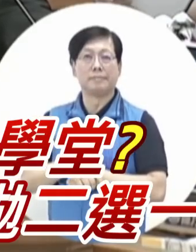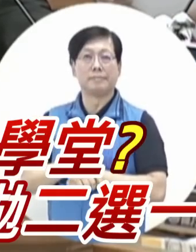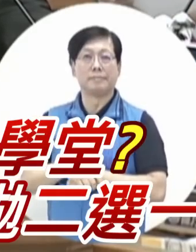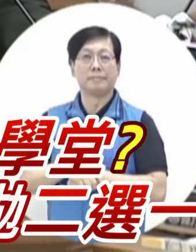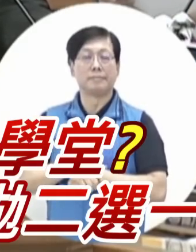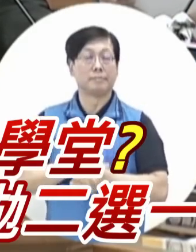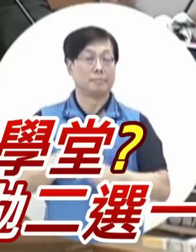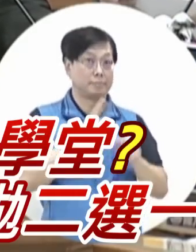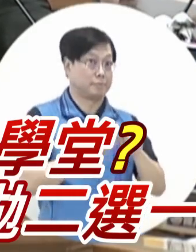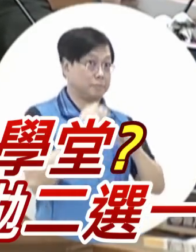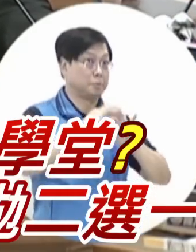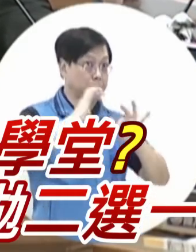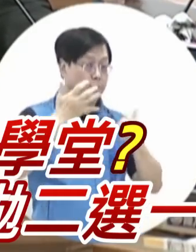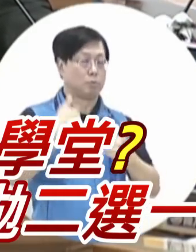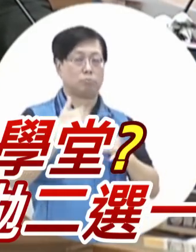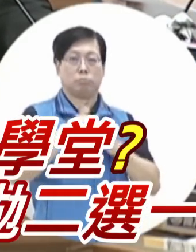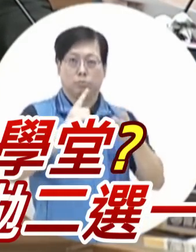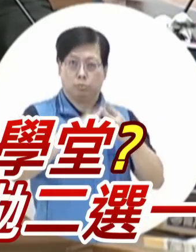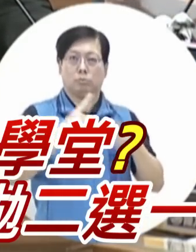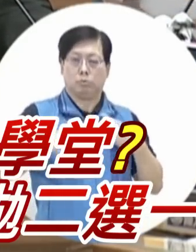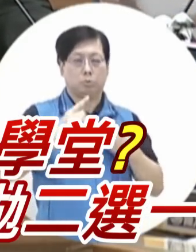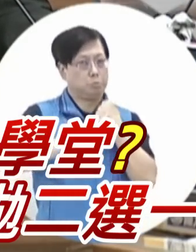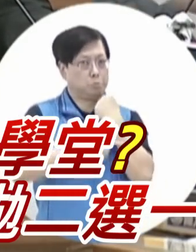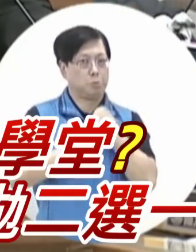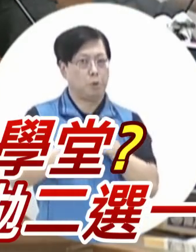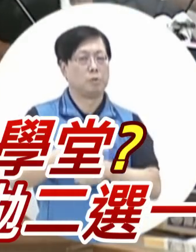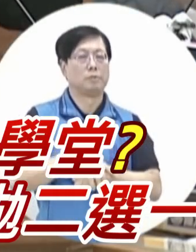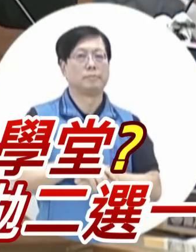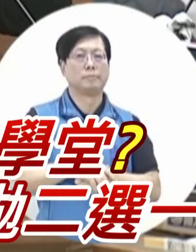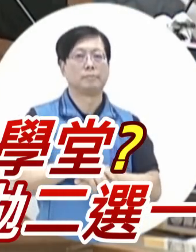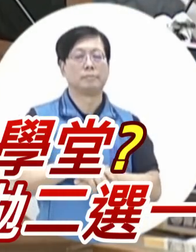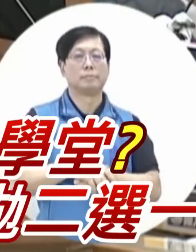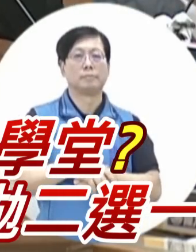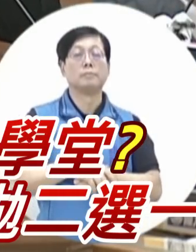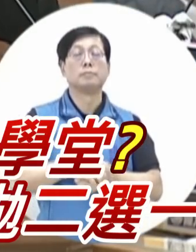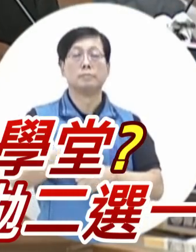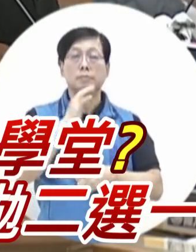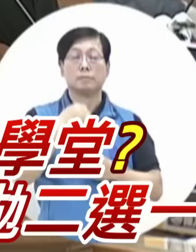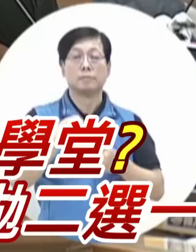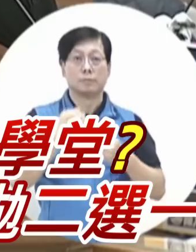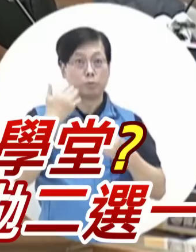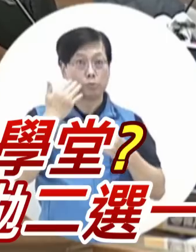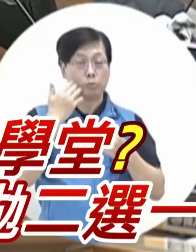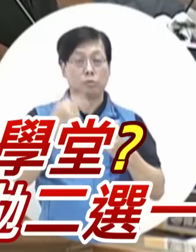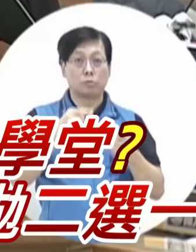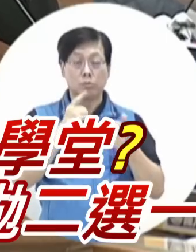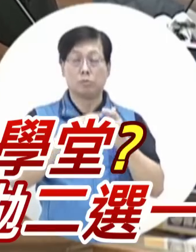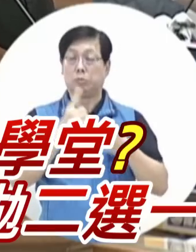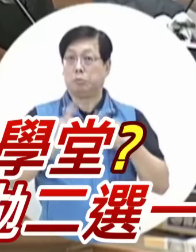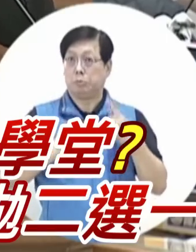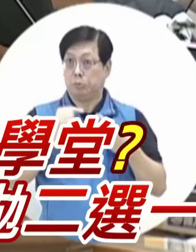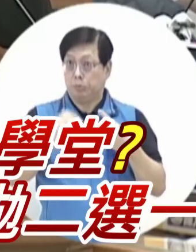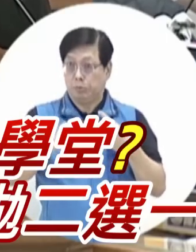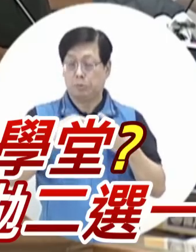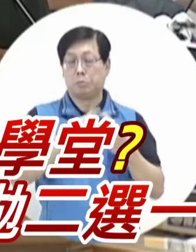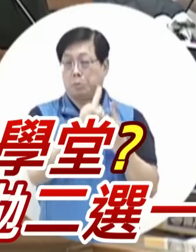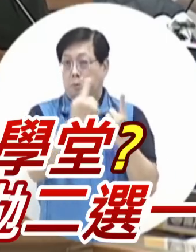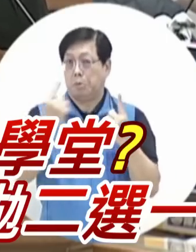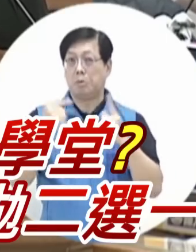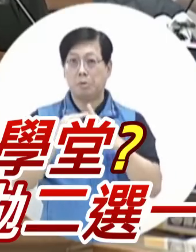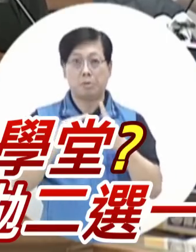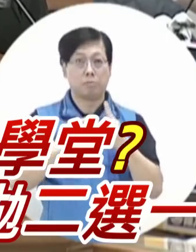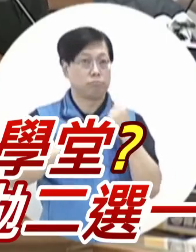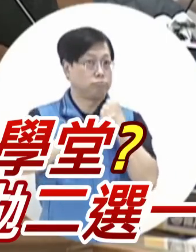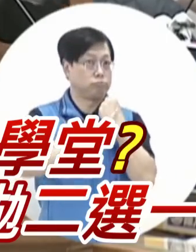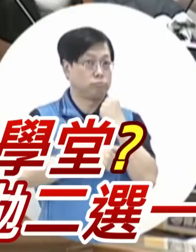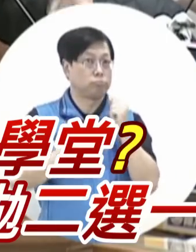中华民国有民主自由，也有法治。 OK， 好， 好， 那没关系。有一个国家 中华民国民主自由的每一个人的法治